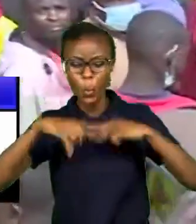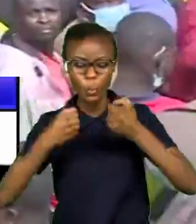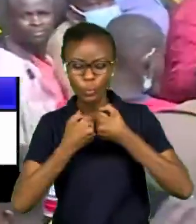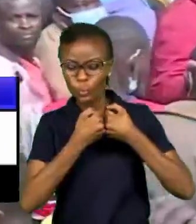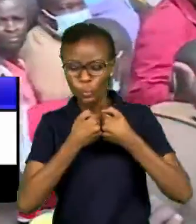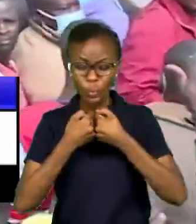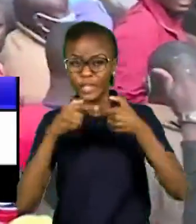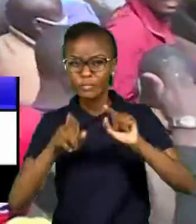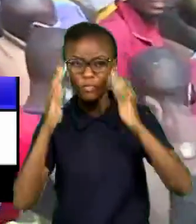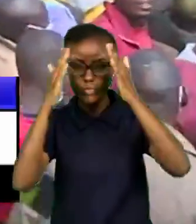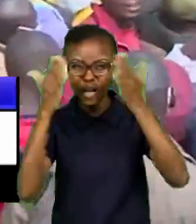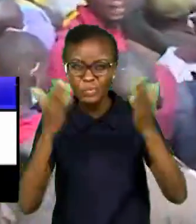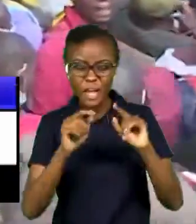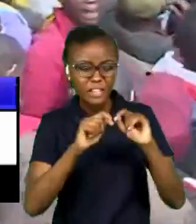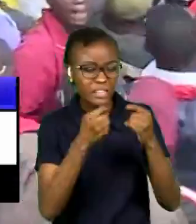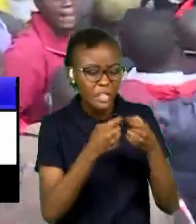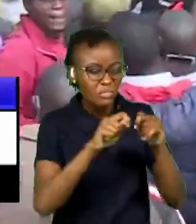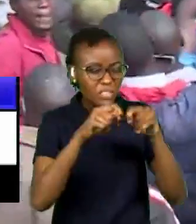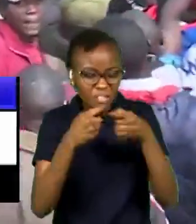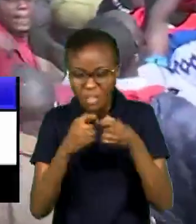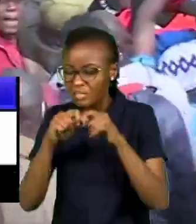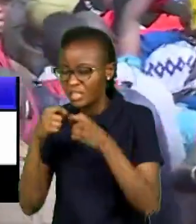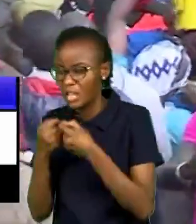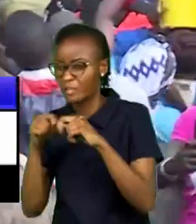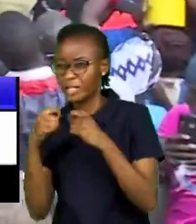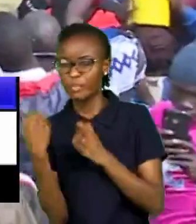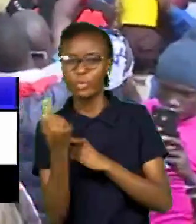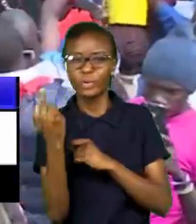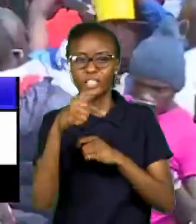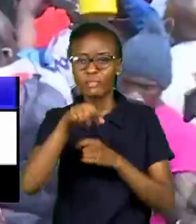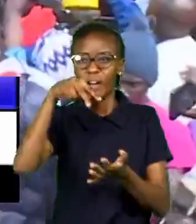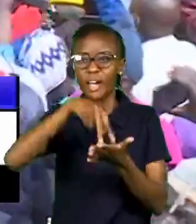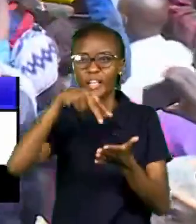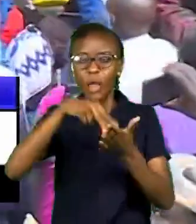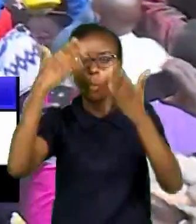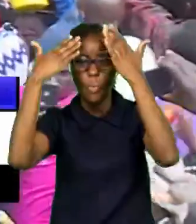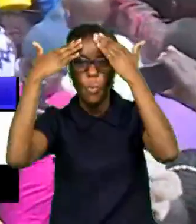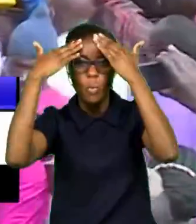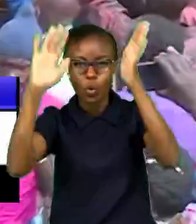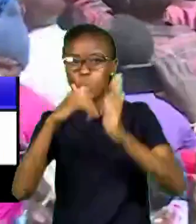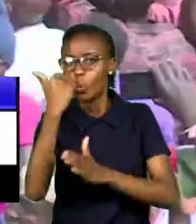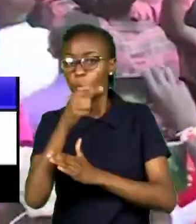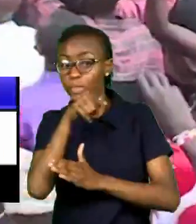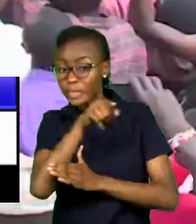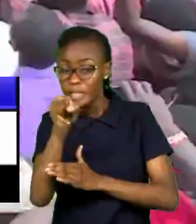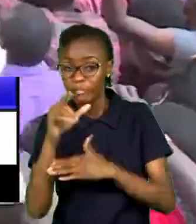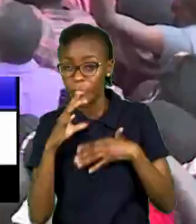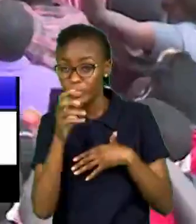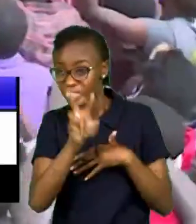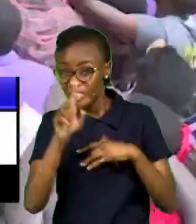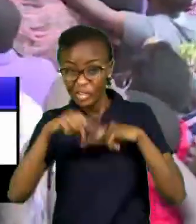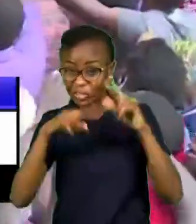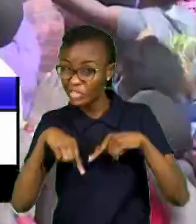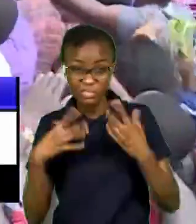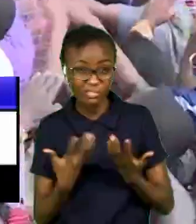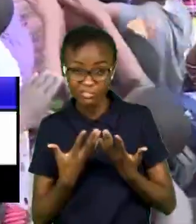kwa tribal formations na mpaka leo hata candidate hawajui ni nani. Hawa watu mkiona tutashindana na wao